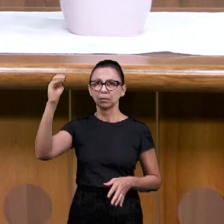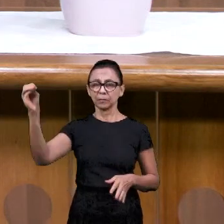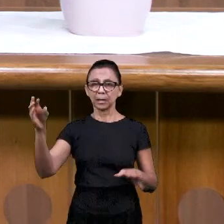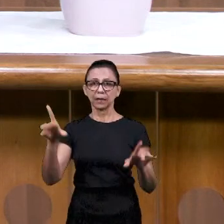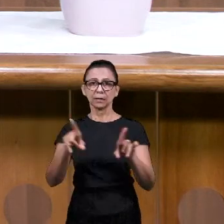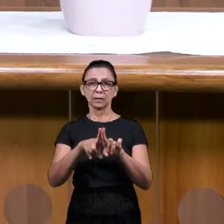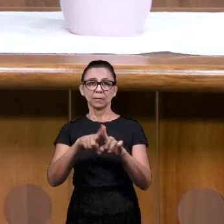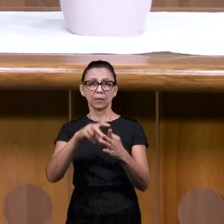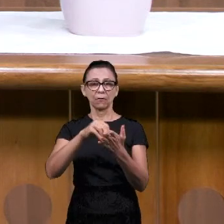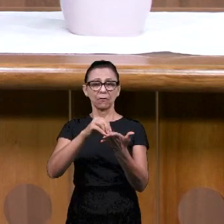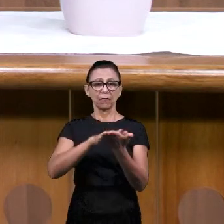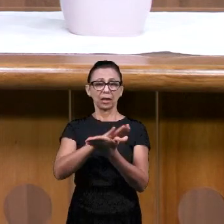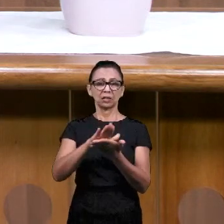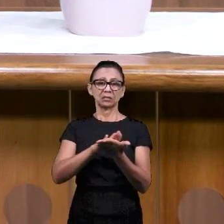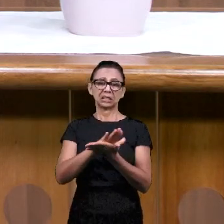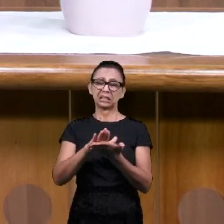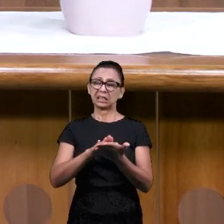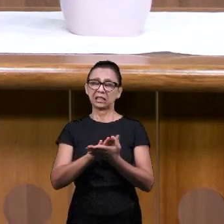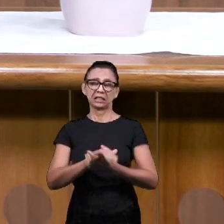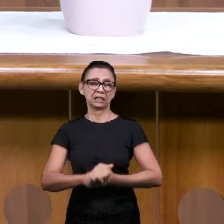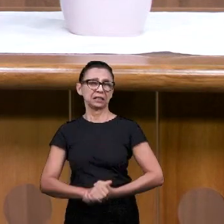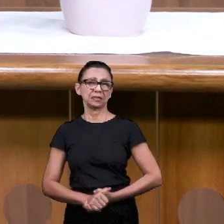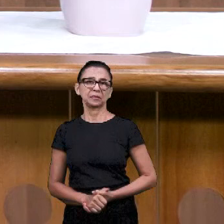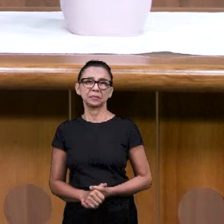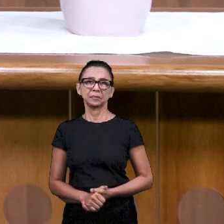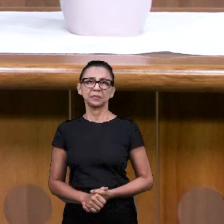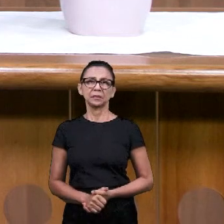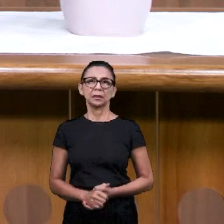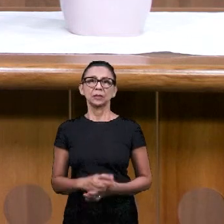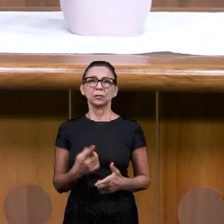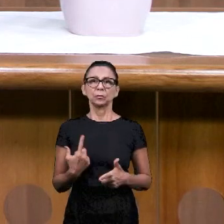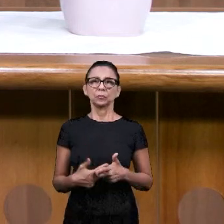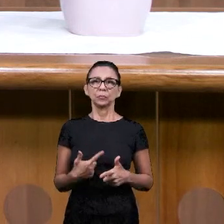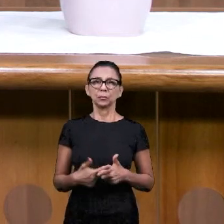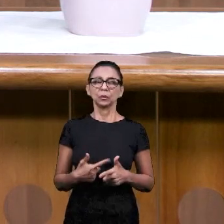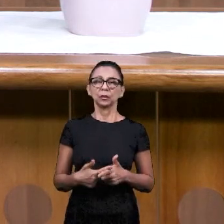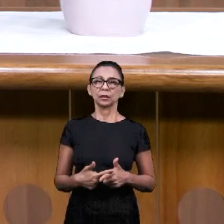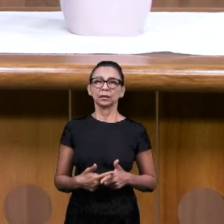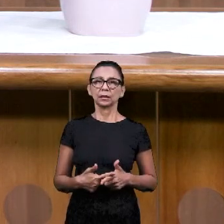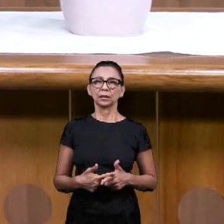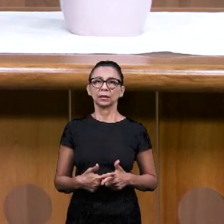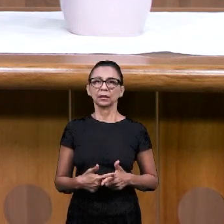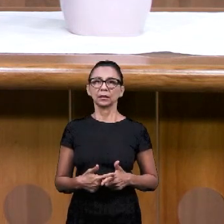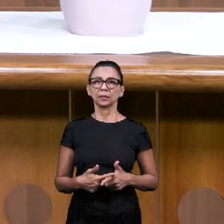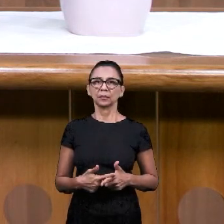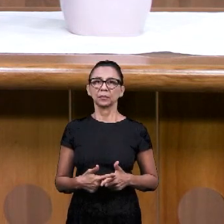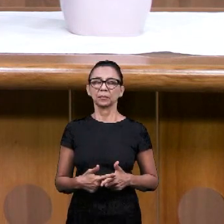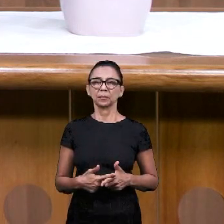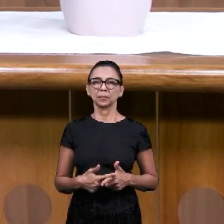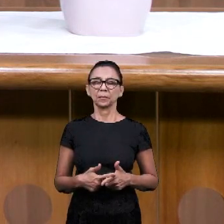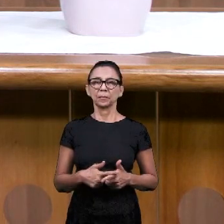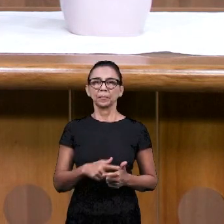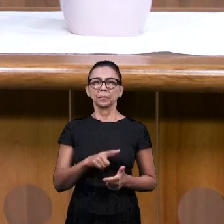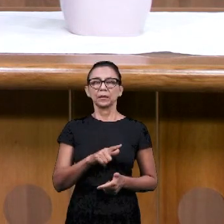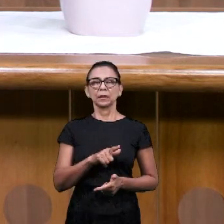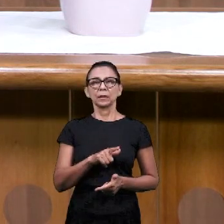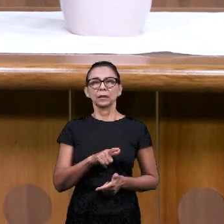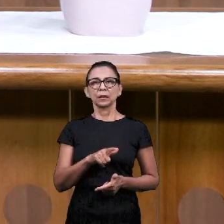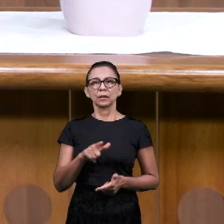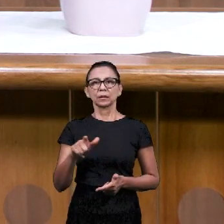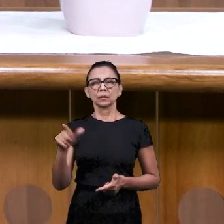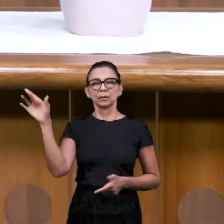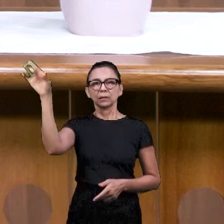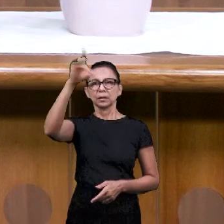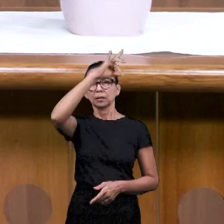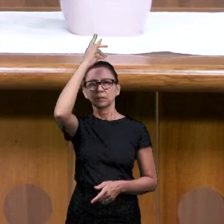avec nous, le Parakletos. Il a été appelé pour être à notre côté, c'est le nom grec donné au Saint-Esprit. Passons maintenant